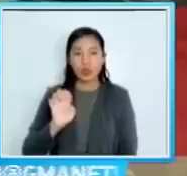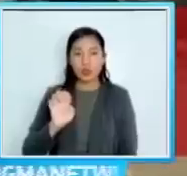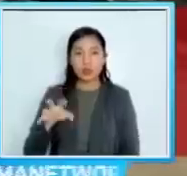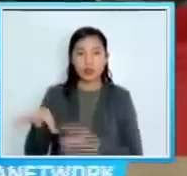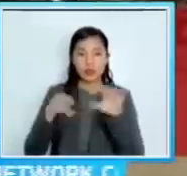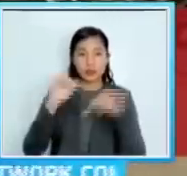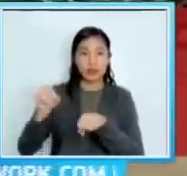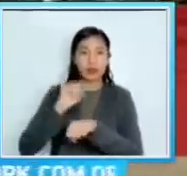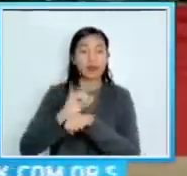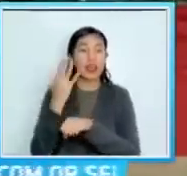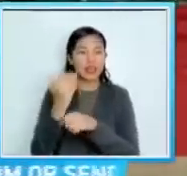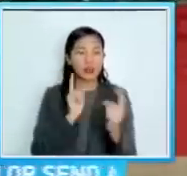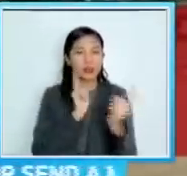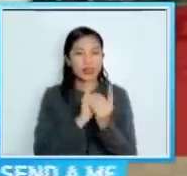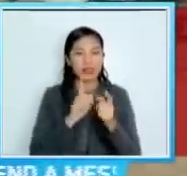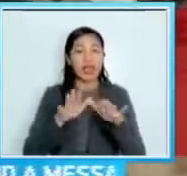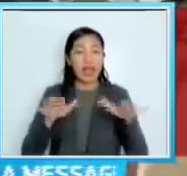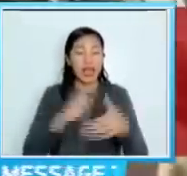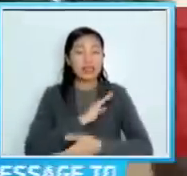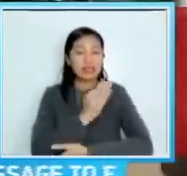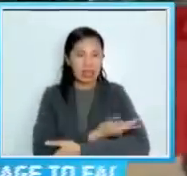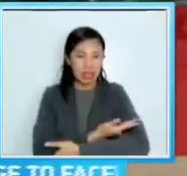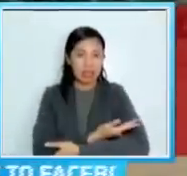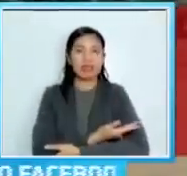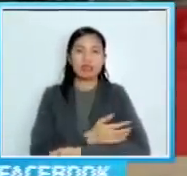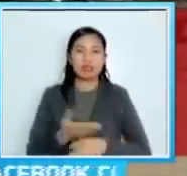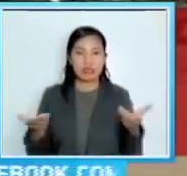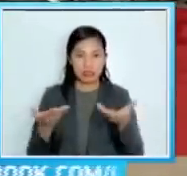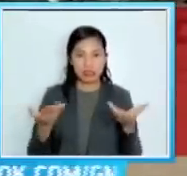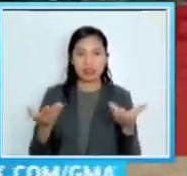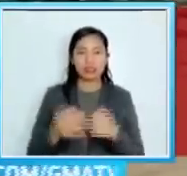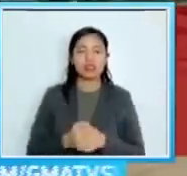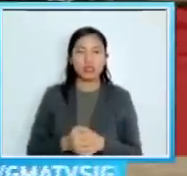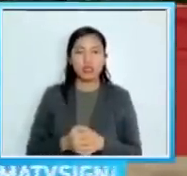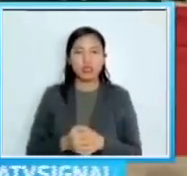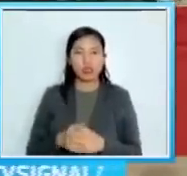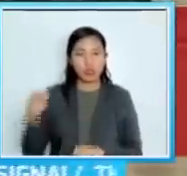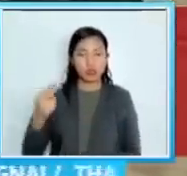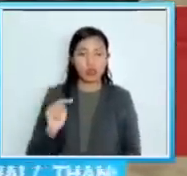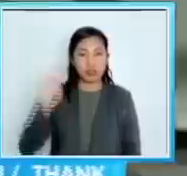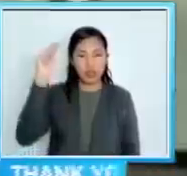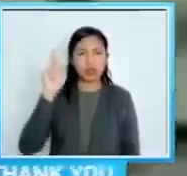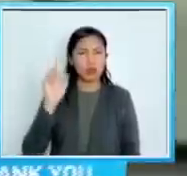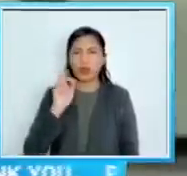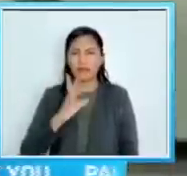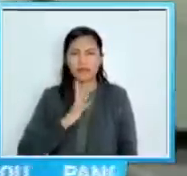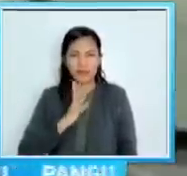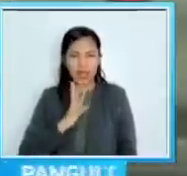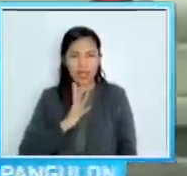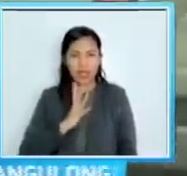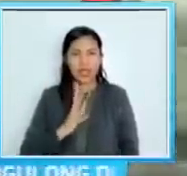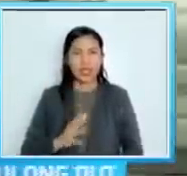Surigao. Kamusta inyo ang sitwasyon dito? Asa amo, okay raman? Na may napatay dito, gamay raman sab. Sa mga